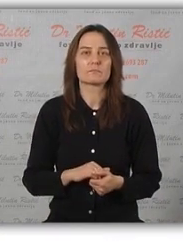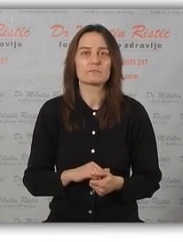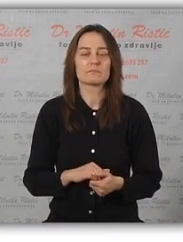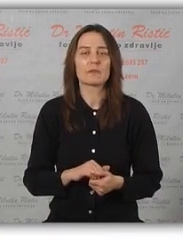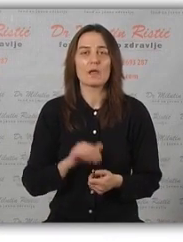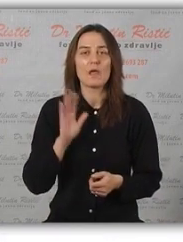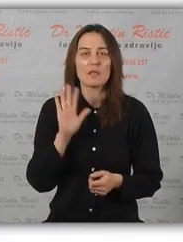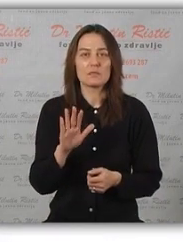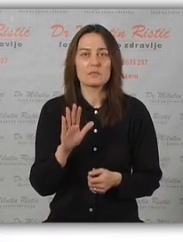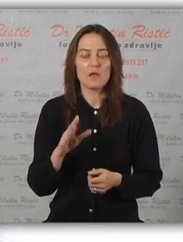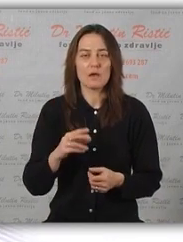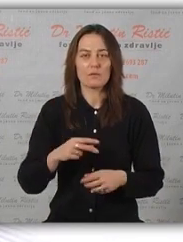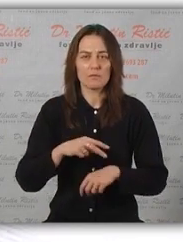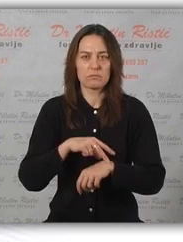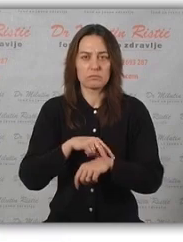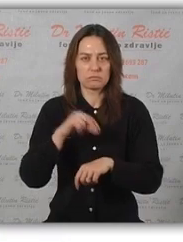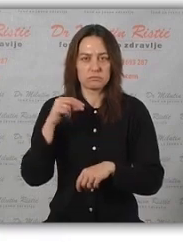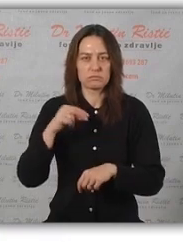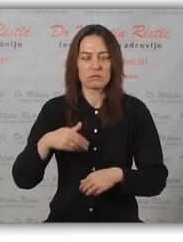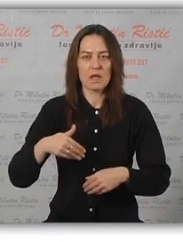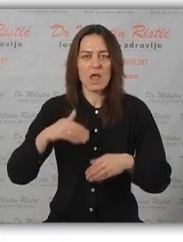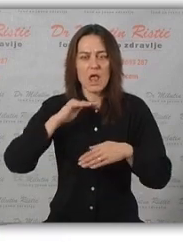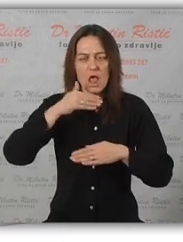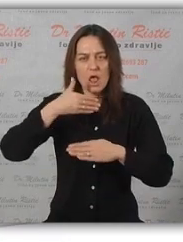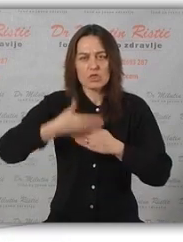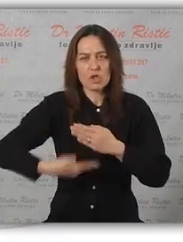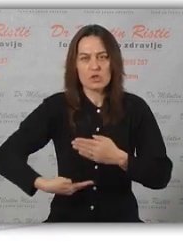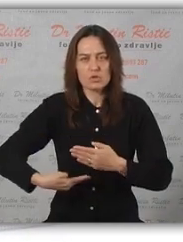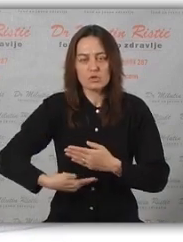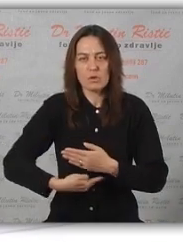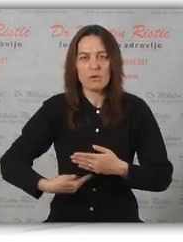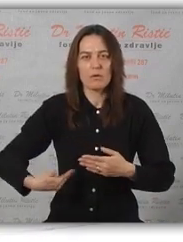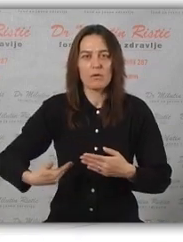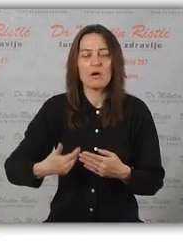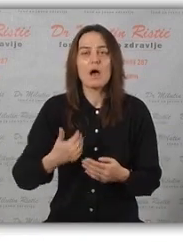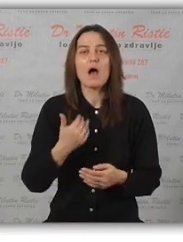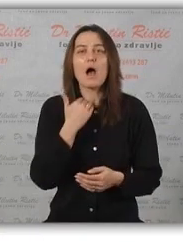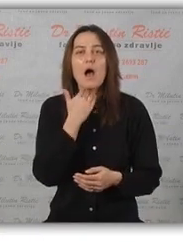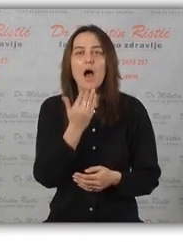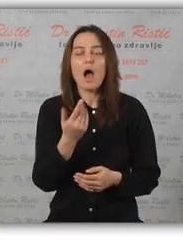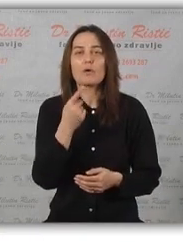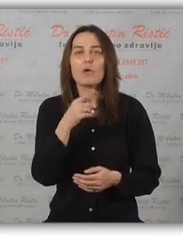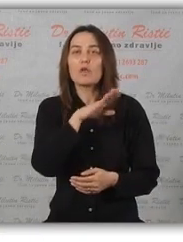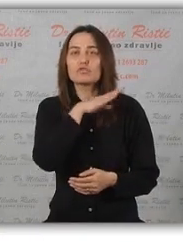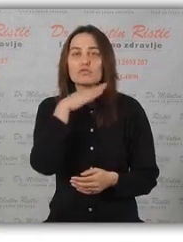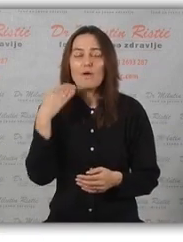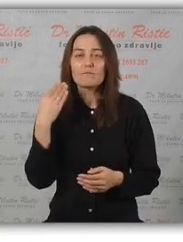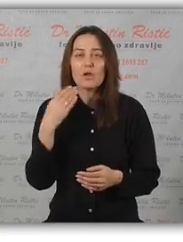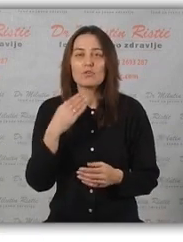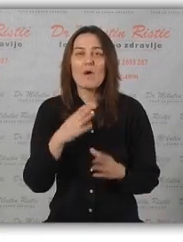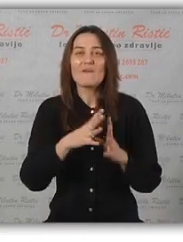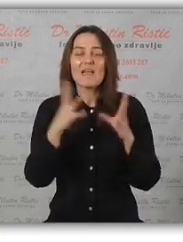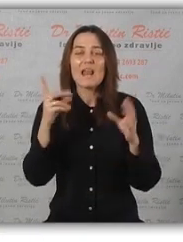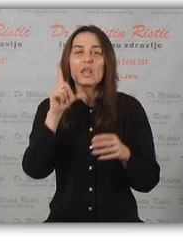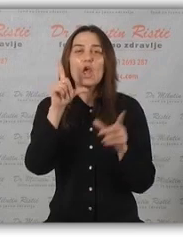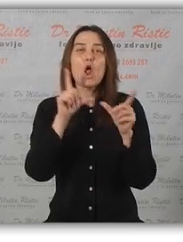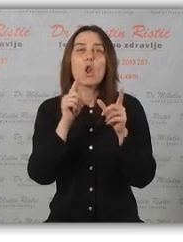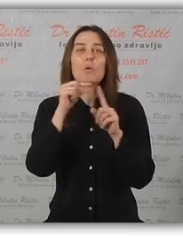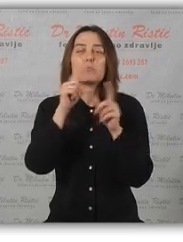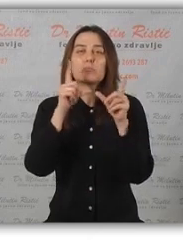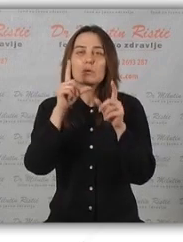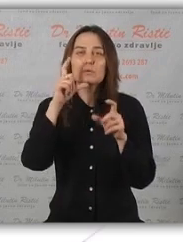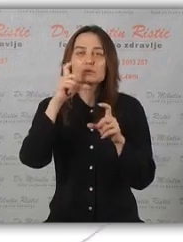Onos ulkus, to jest njegova ukusna niša, dno ukusa, ako je ukus dovoljno veliki,